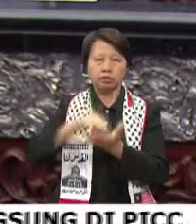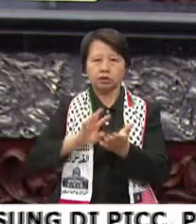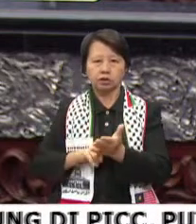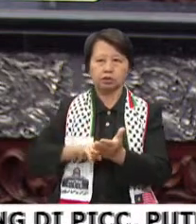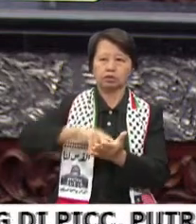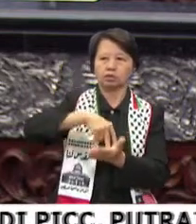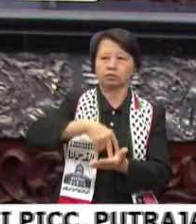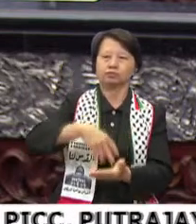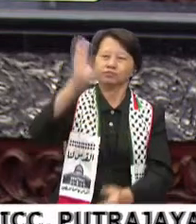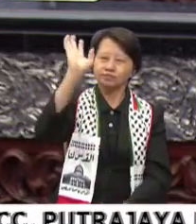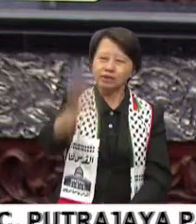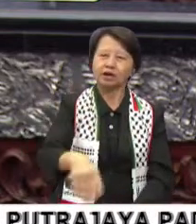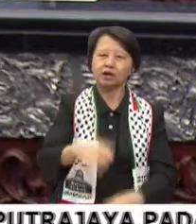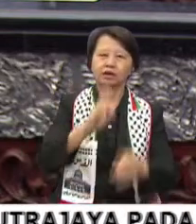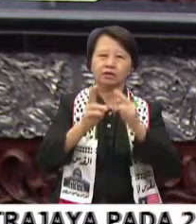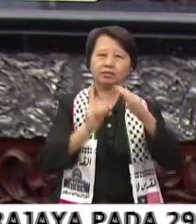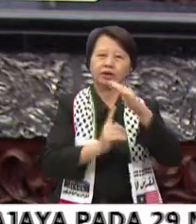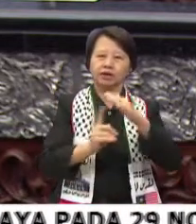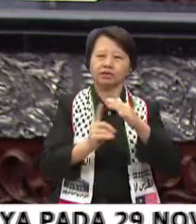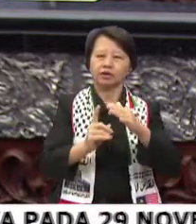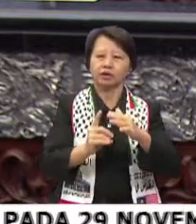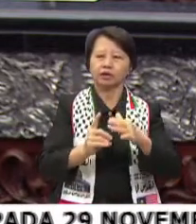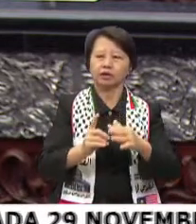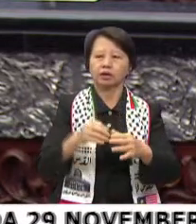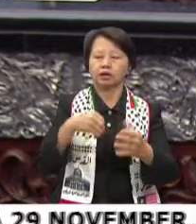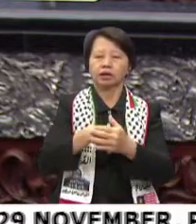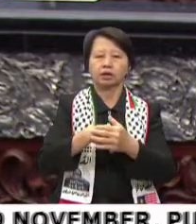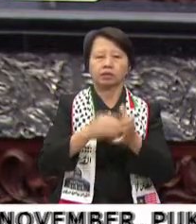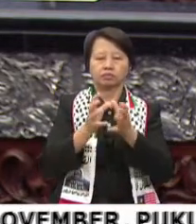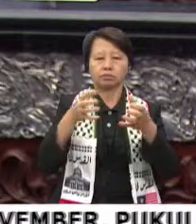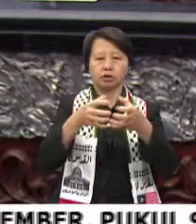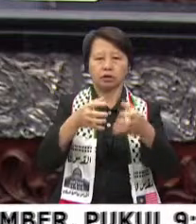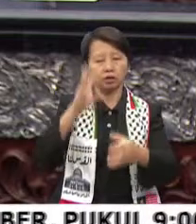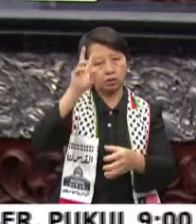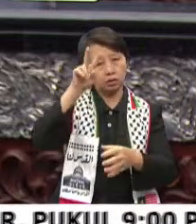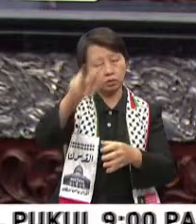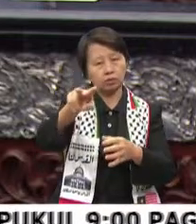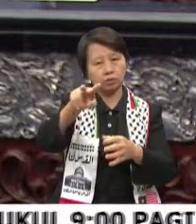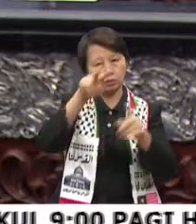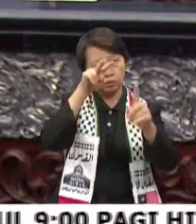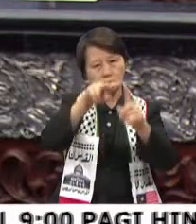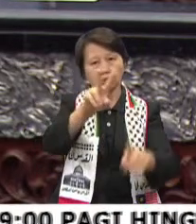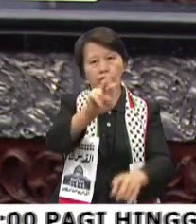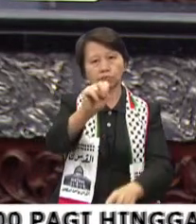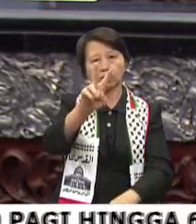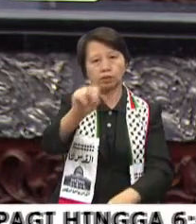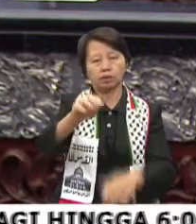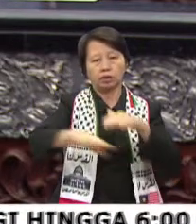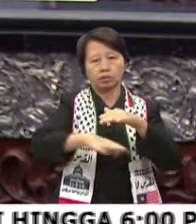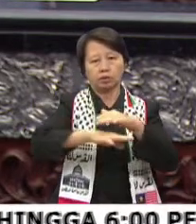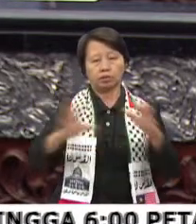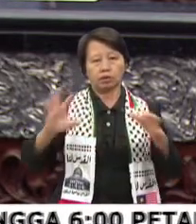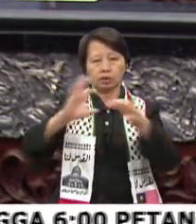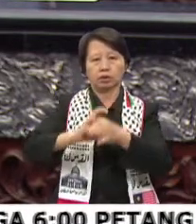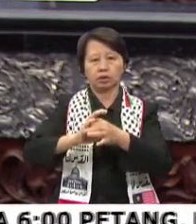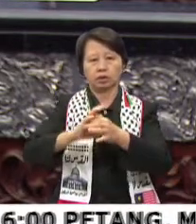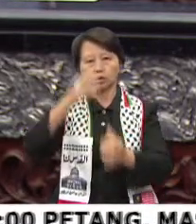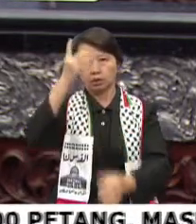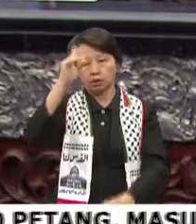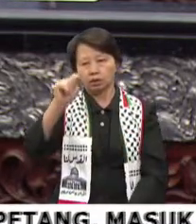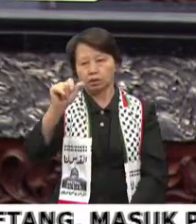pengisian ini ucapan dasar presiden dalam Gagasan wawasan 2020 di bawah gabungan Tun